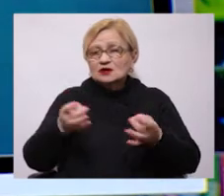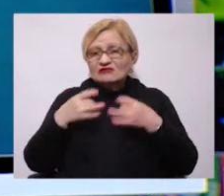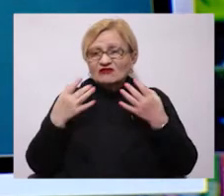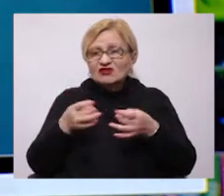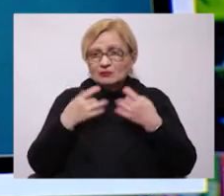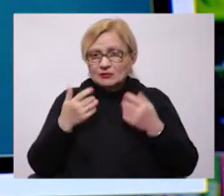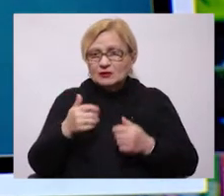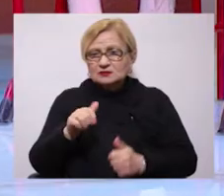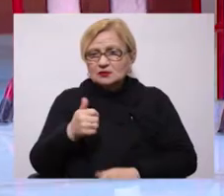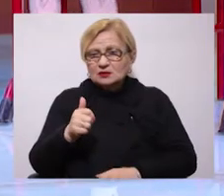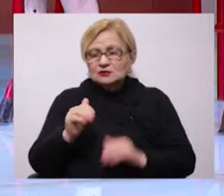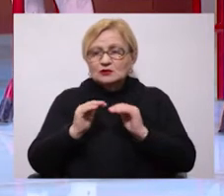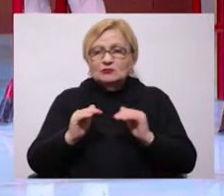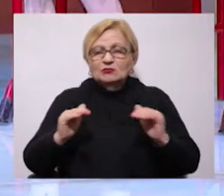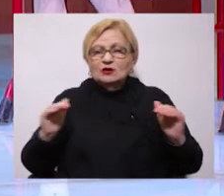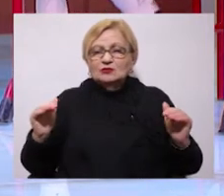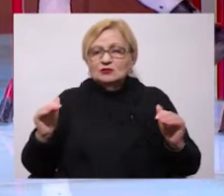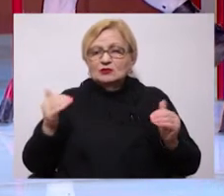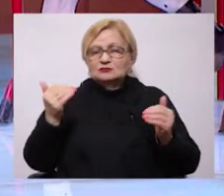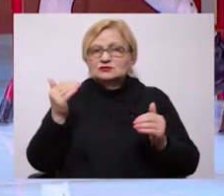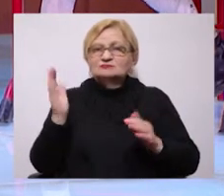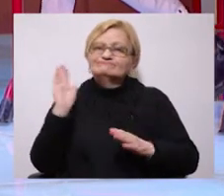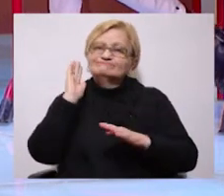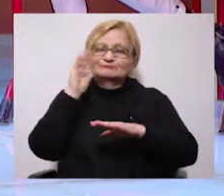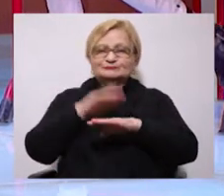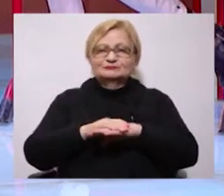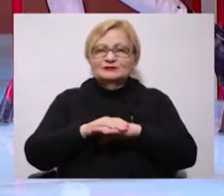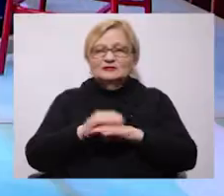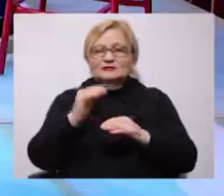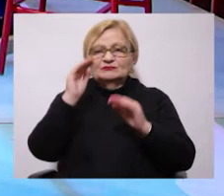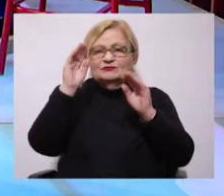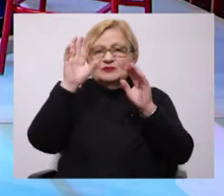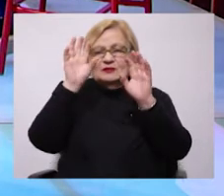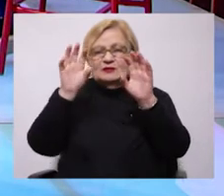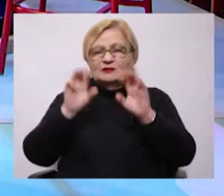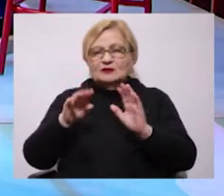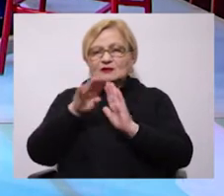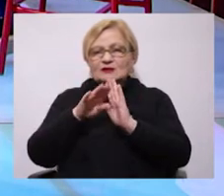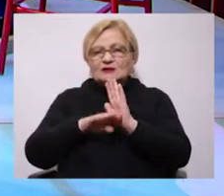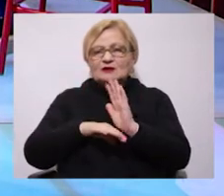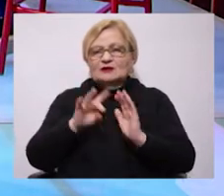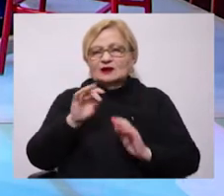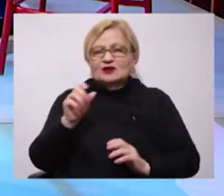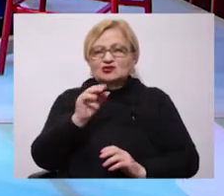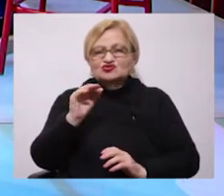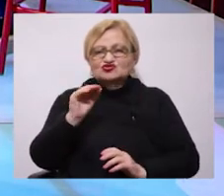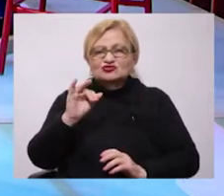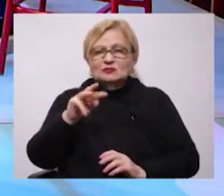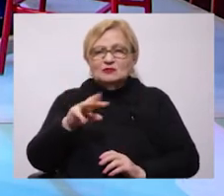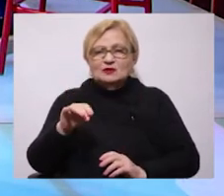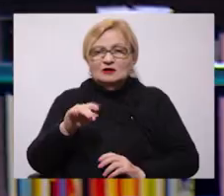როგორია მოსწავლის დღის რეჟიმი. რას ნიშნავს დღის რეჟიმი? რა უნდა გავაკეთოთ